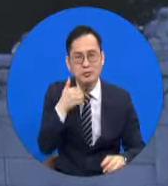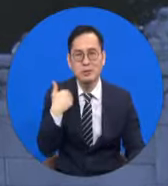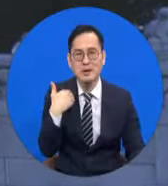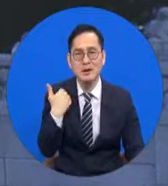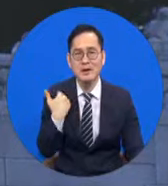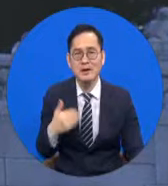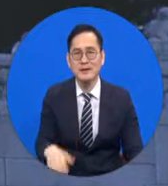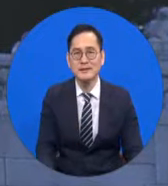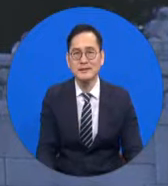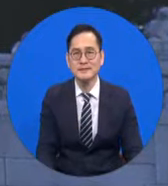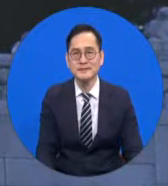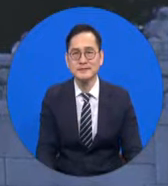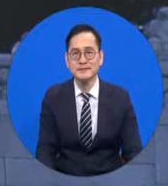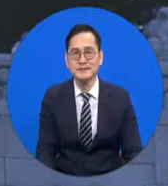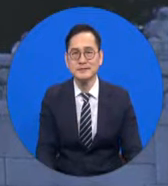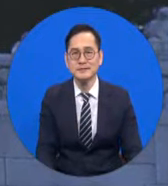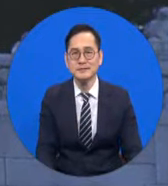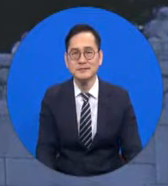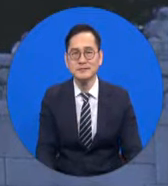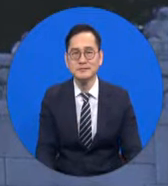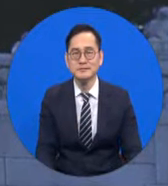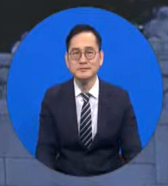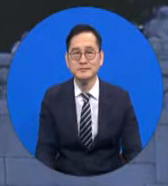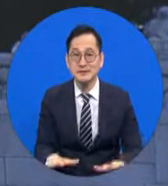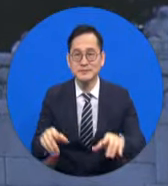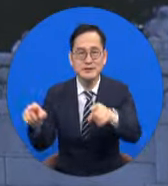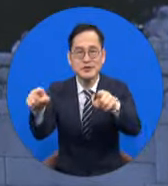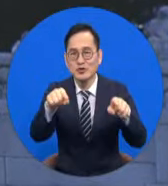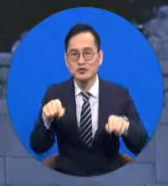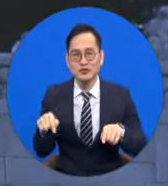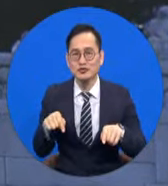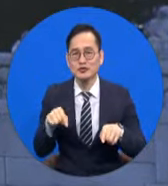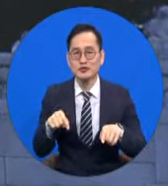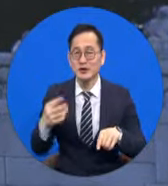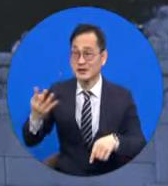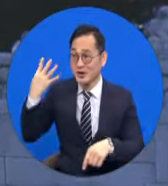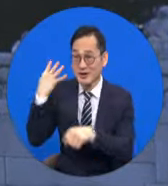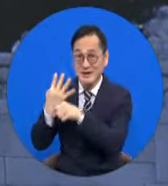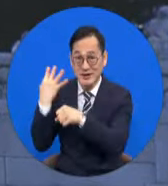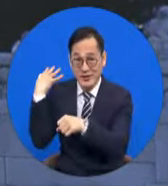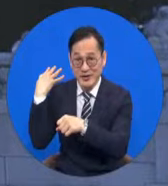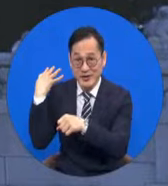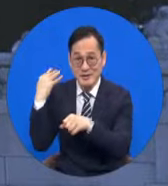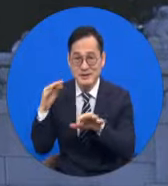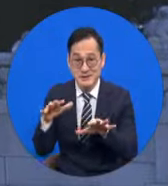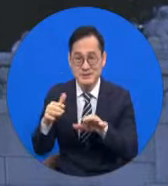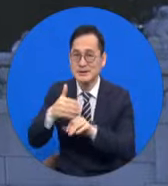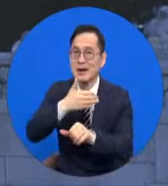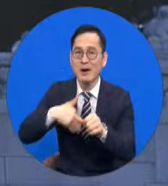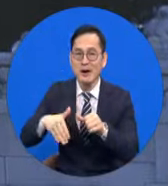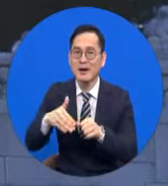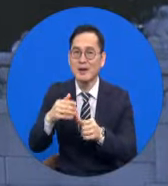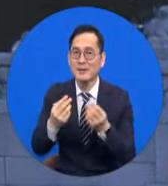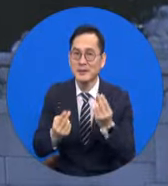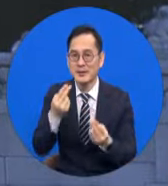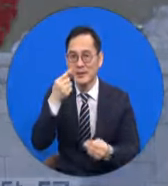격전지 집중적으로 분석하기 전에 일단 전국 판세가 지난 선거 때 어떻게 변화했는지부터 살펴보겠습니다.